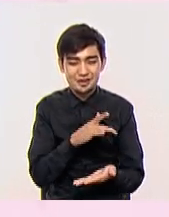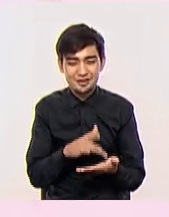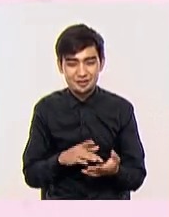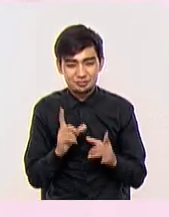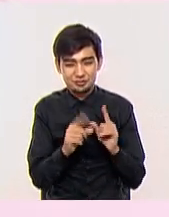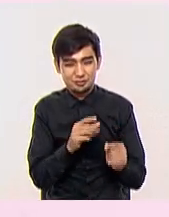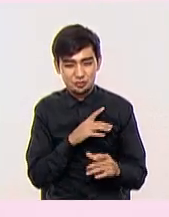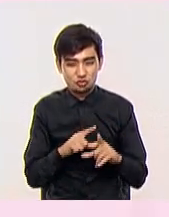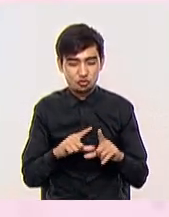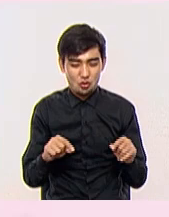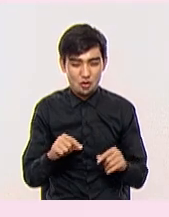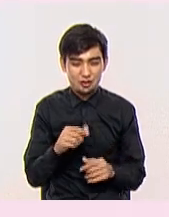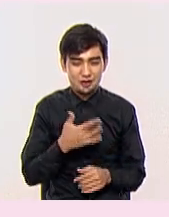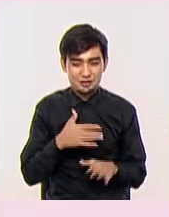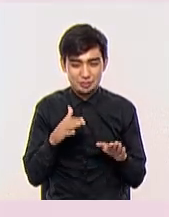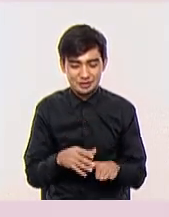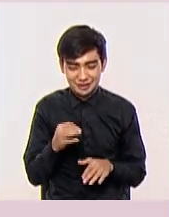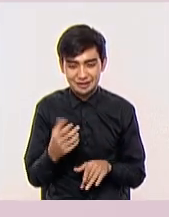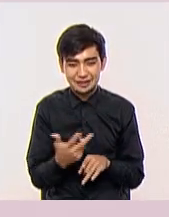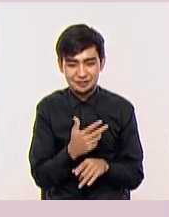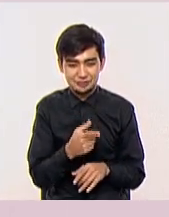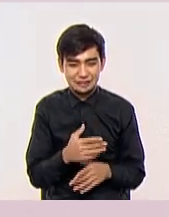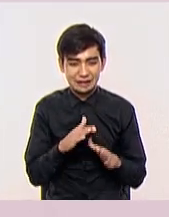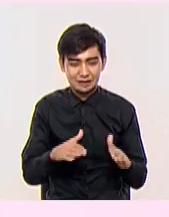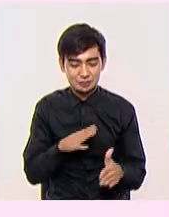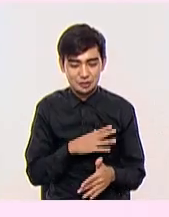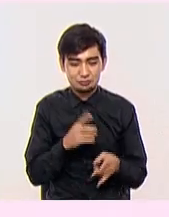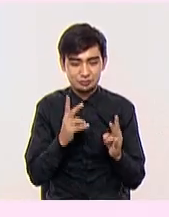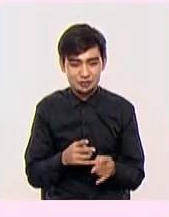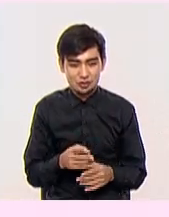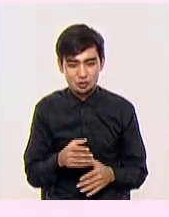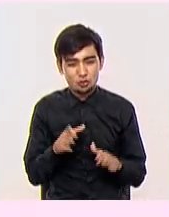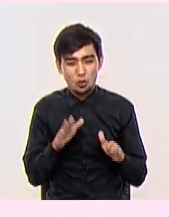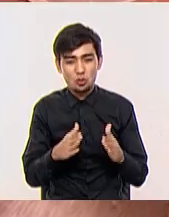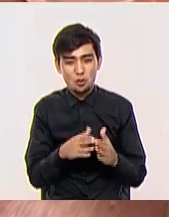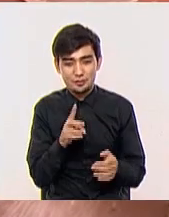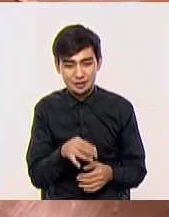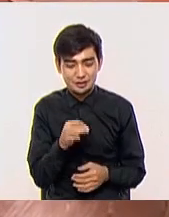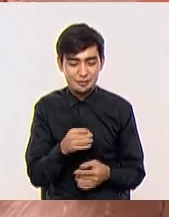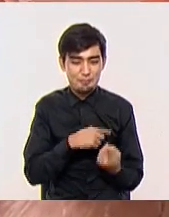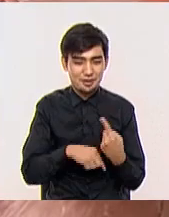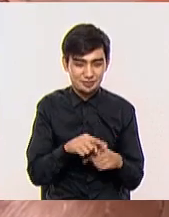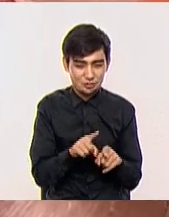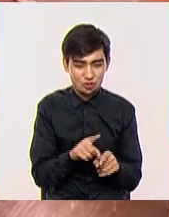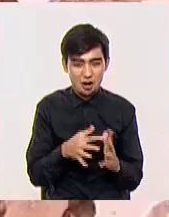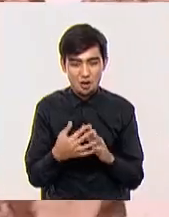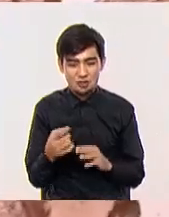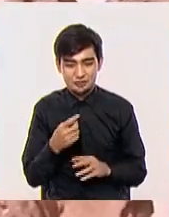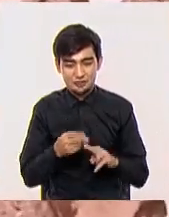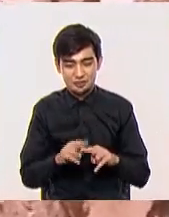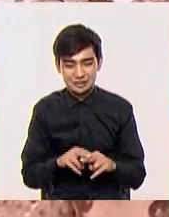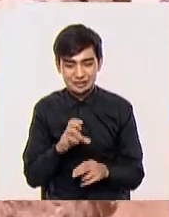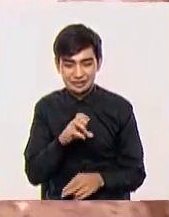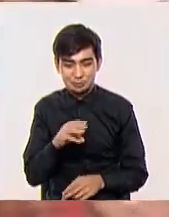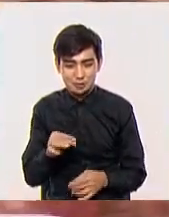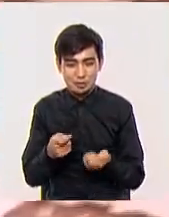эвакуации, размещенных в школах Тараза. Треть из них – это дети. Пострадали не только жилые дома, но и объекты бизнеса. Сельчане уже обратились через СМИ